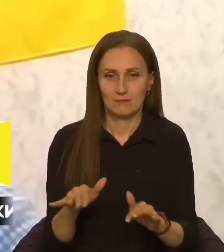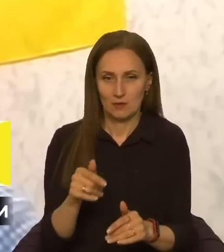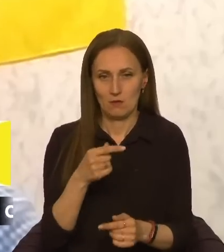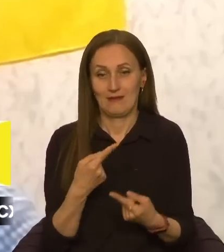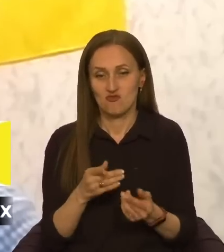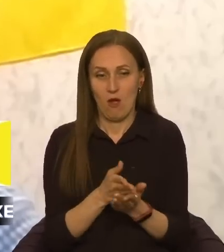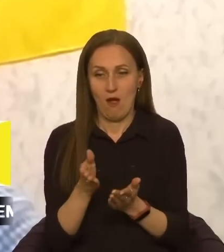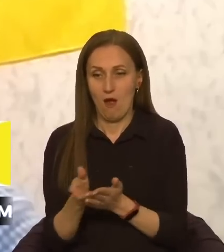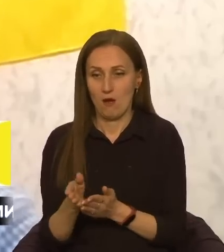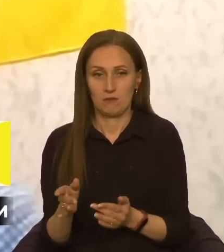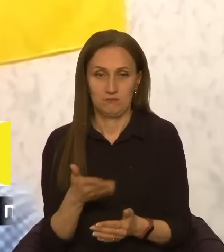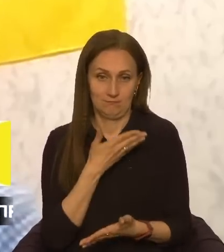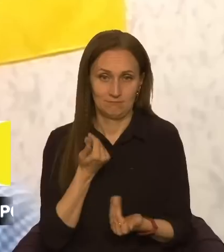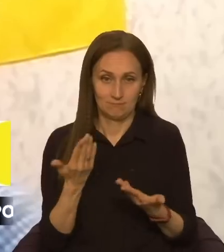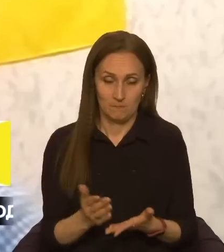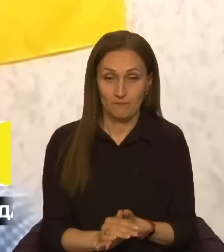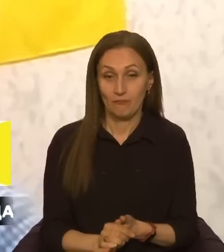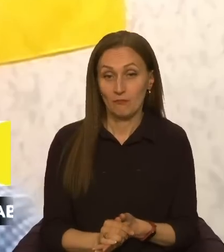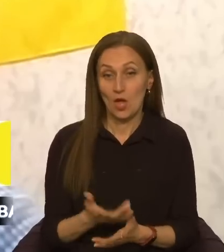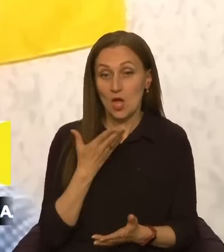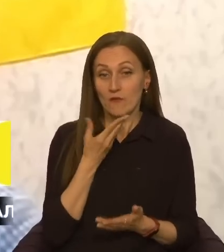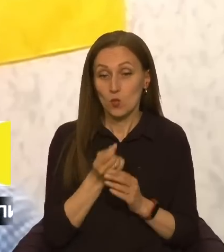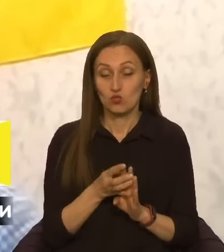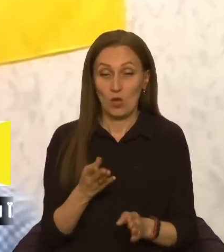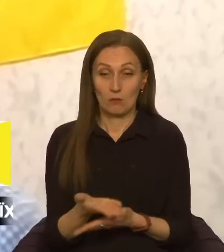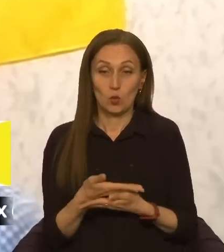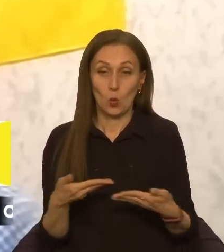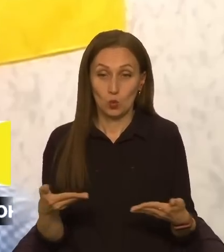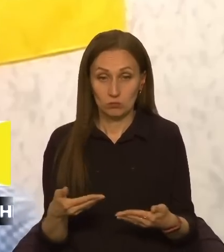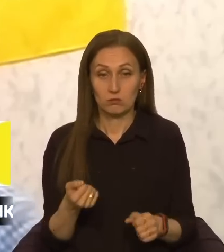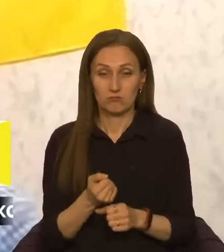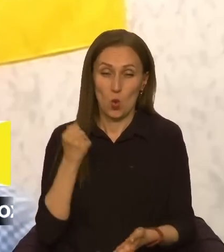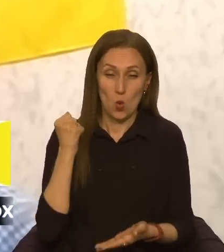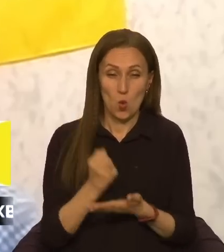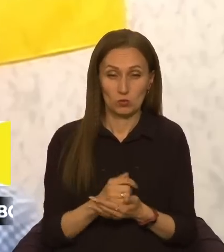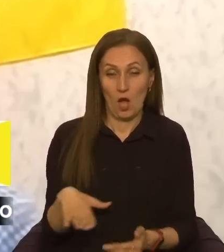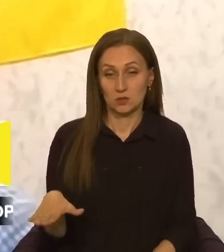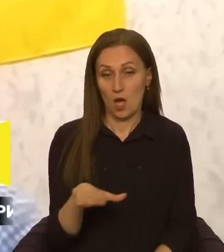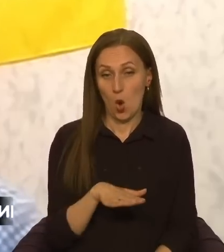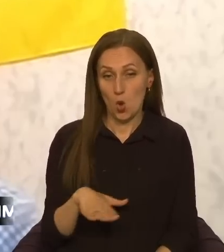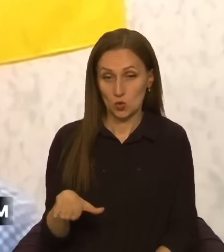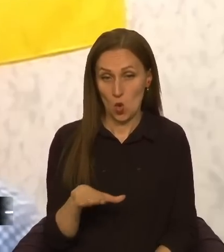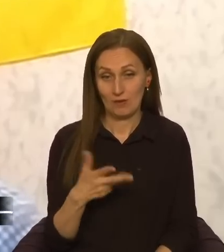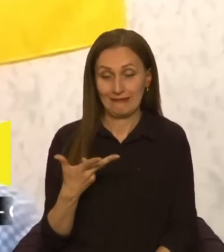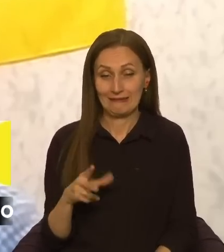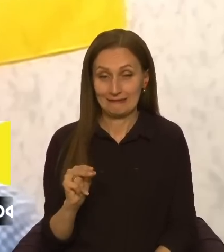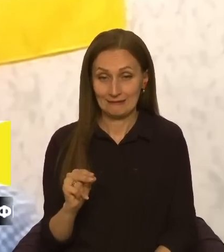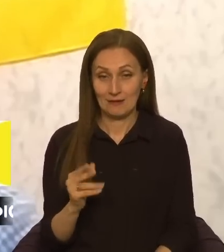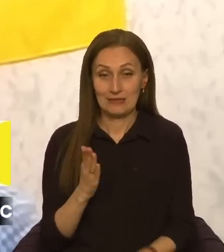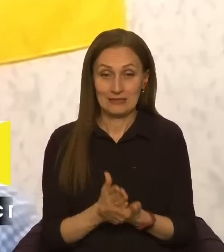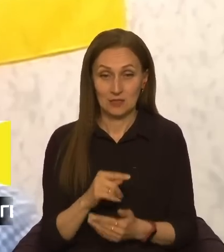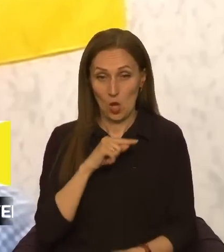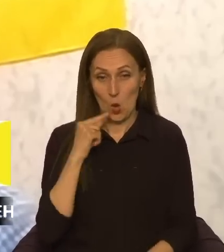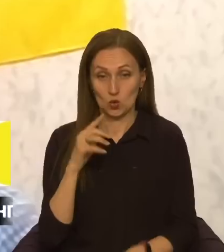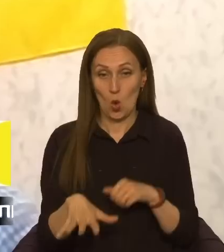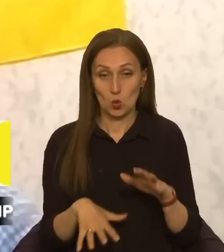інших напрямках не відбувається. А в свою чергу ми наносимо удари по території, де дислокуються